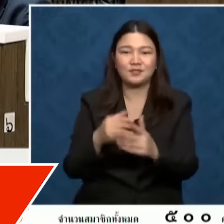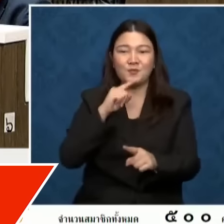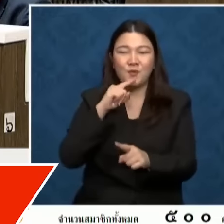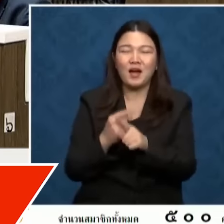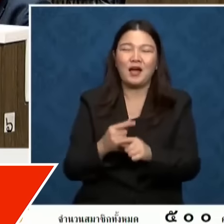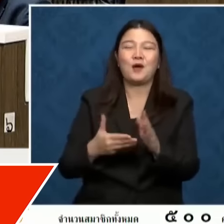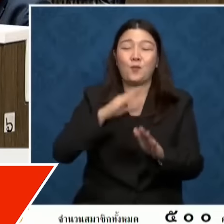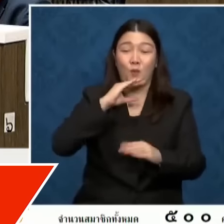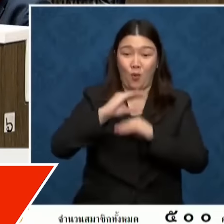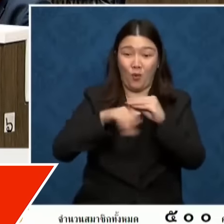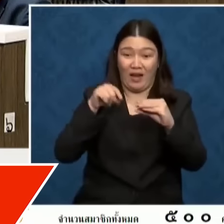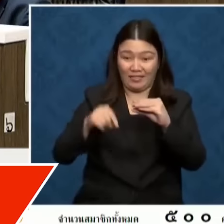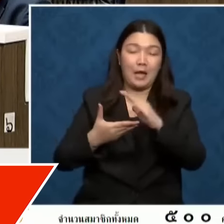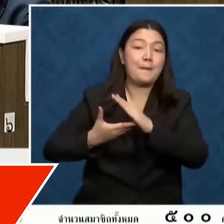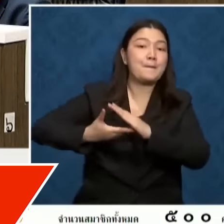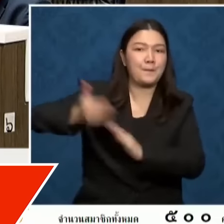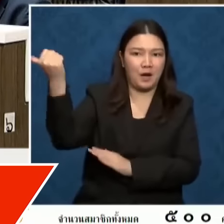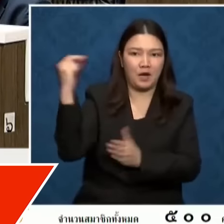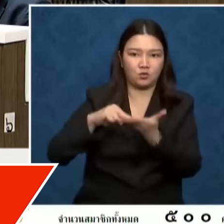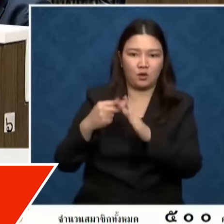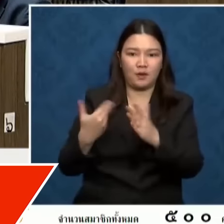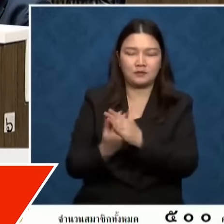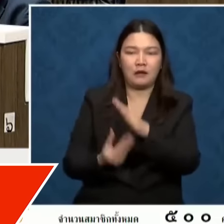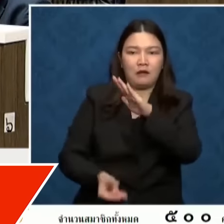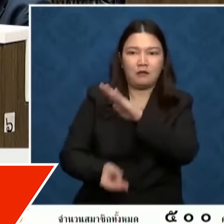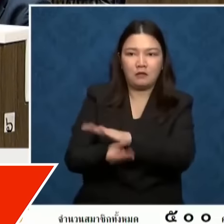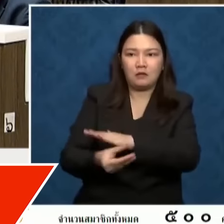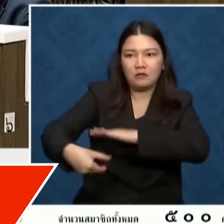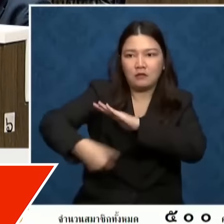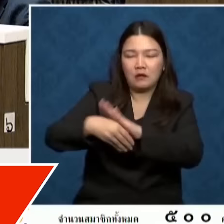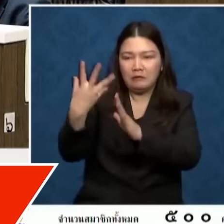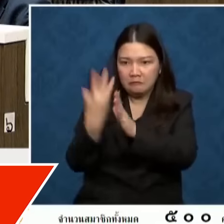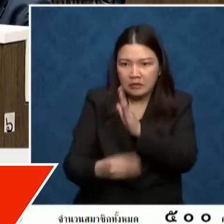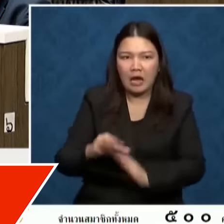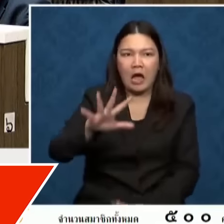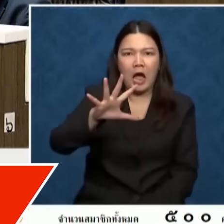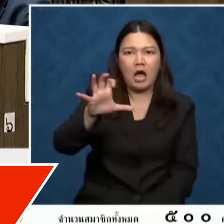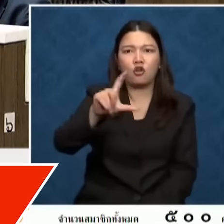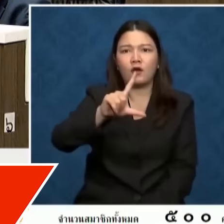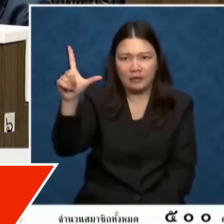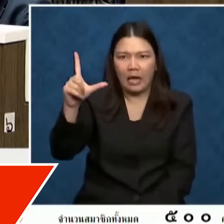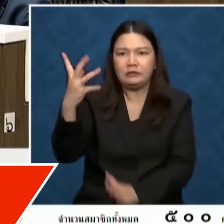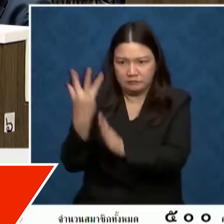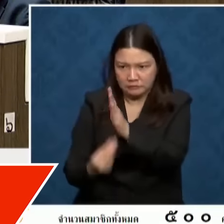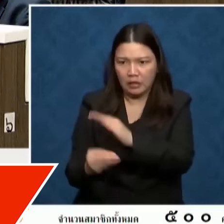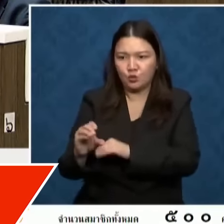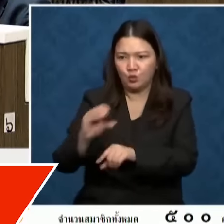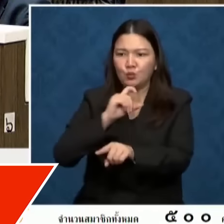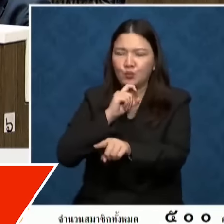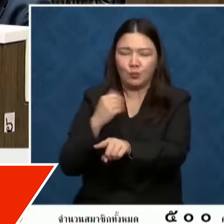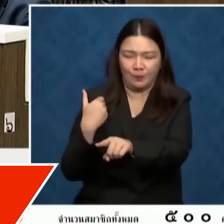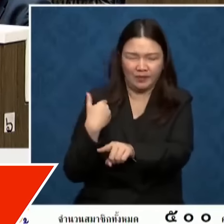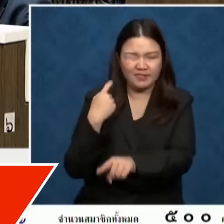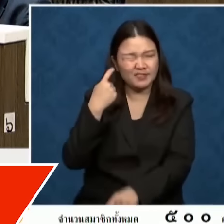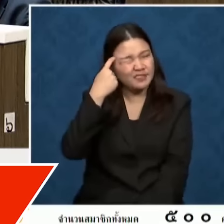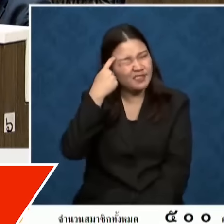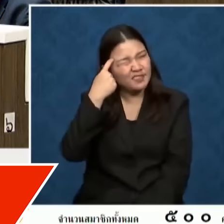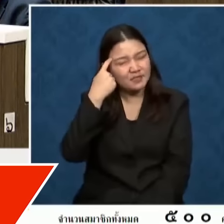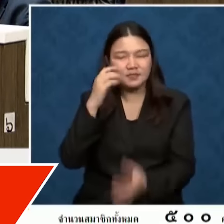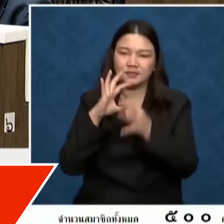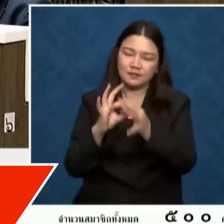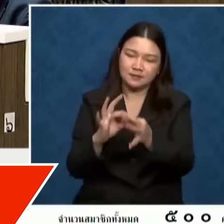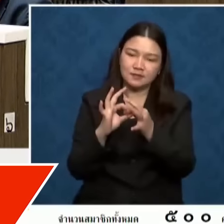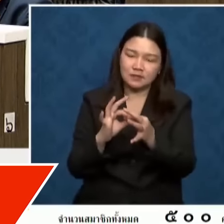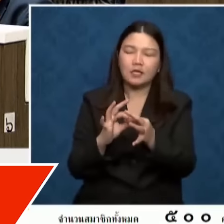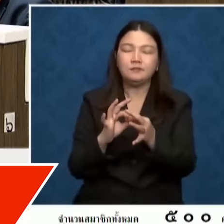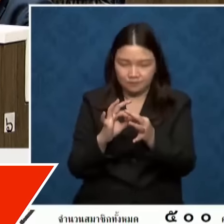ขอใช้คำว่าจะมีส่นต่างวุลค่ากว่า 500 ล้านบาทจากงบประมาณส่วนนี้ดังนัดผมขอรัษาผลป